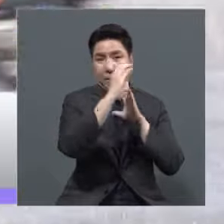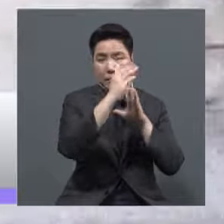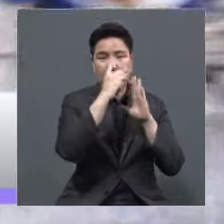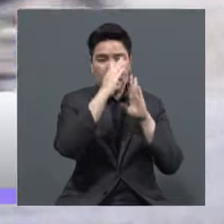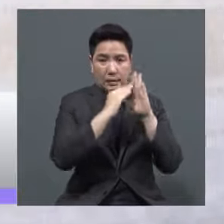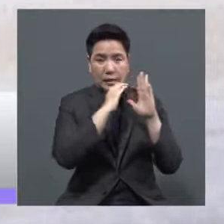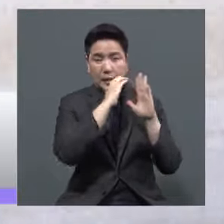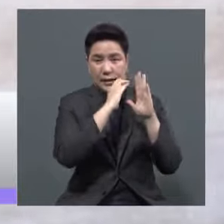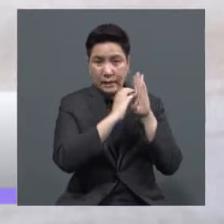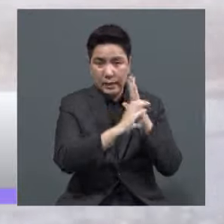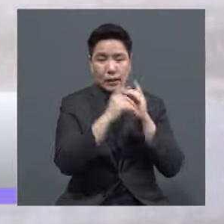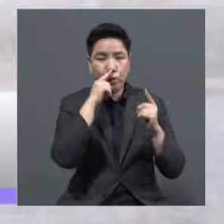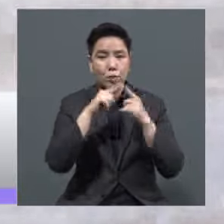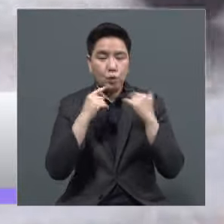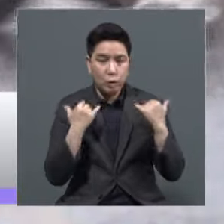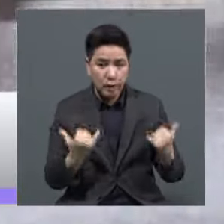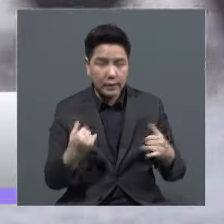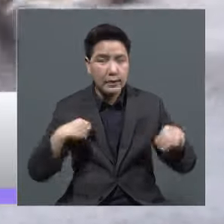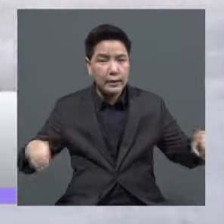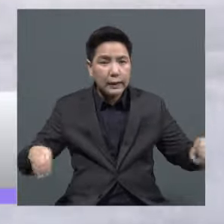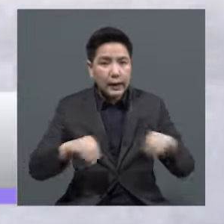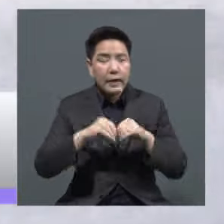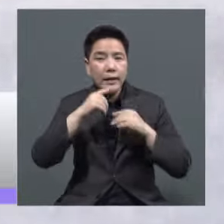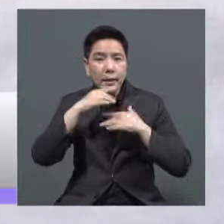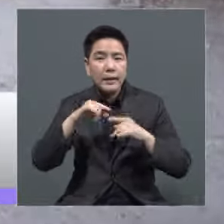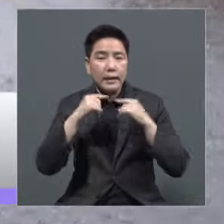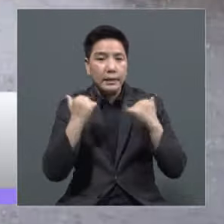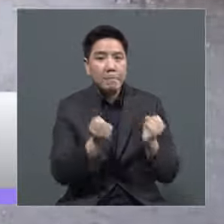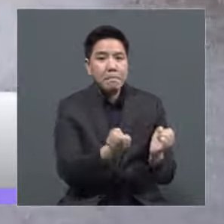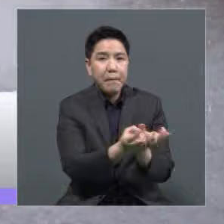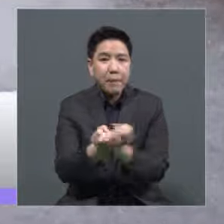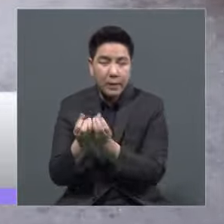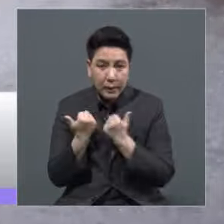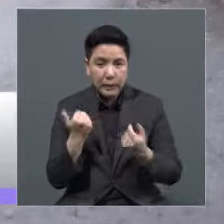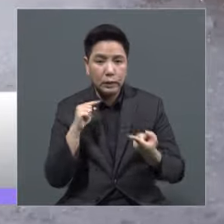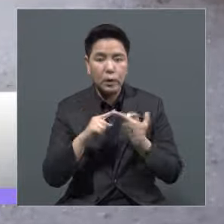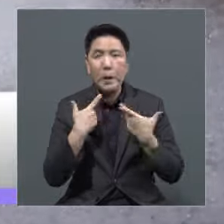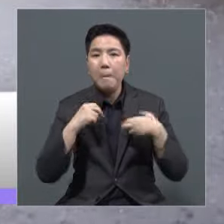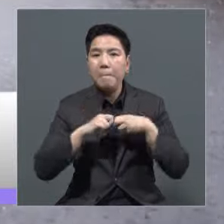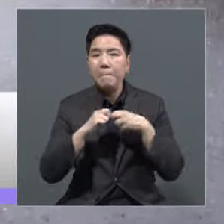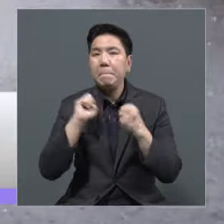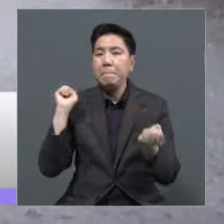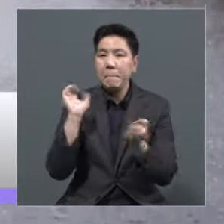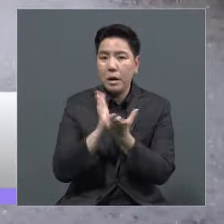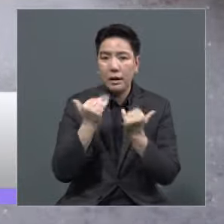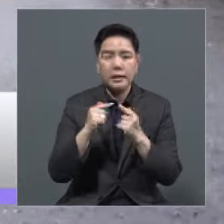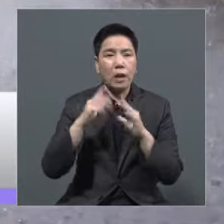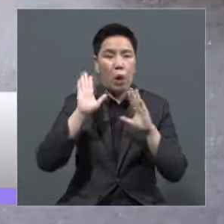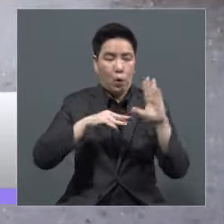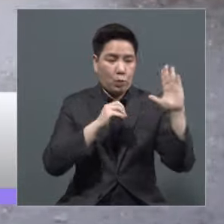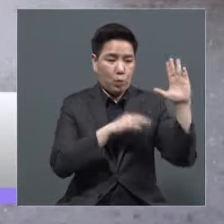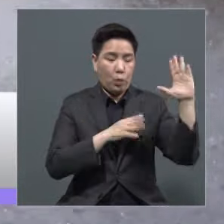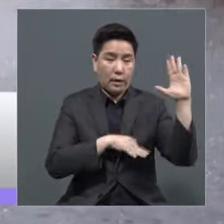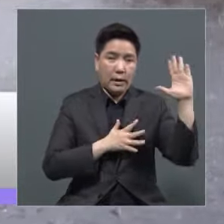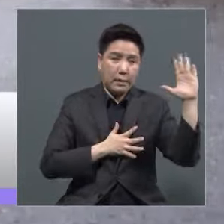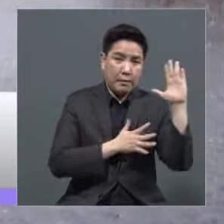เหนือตอนบนเข้าสู่หย่อมความกดอากาศต่ำบริเวณทะเลจีนใต้ตอนกลางประกอบกับเจอมรสุมตวันตกเฉียงใต้กำลังปานกลางพัด